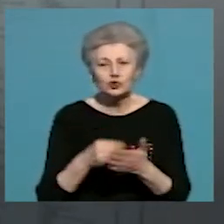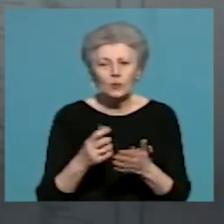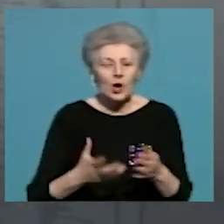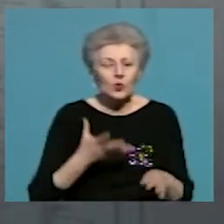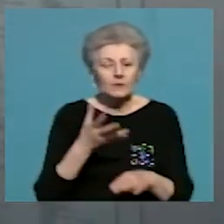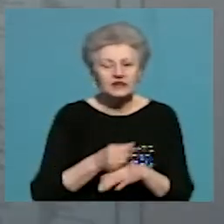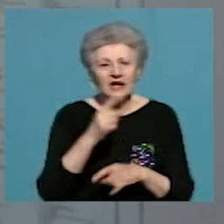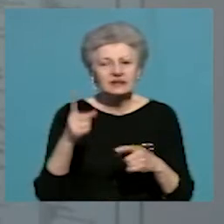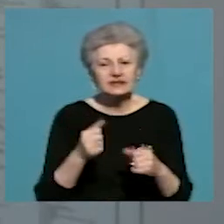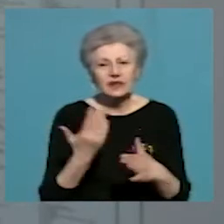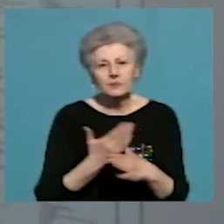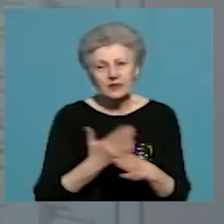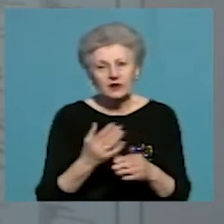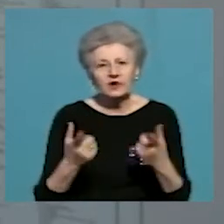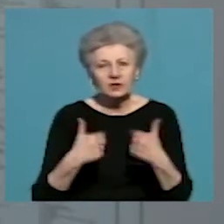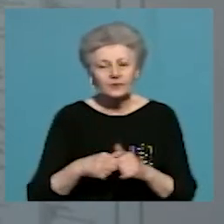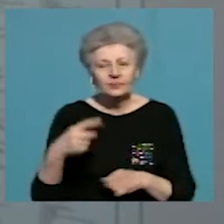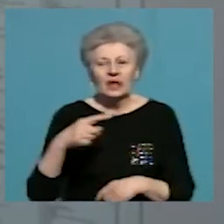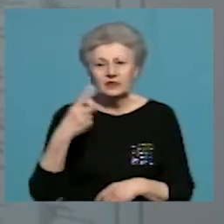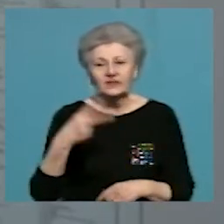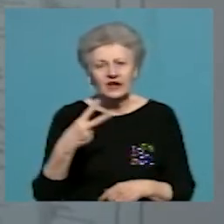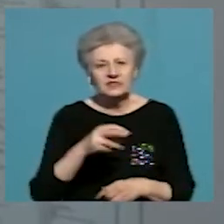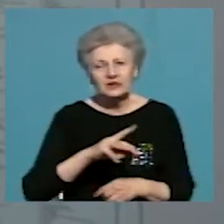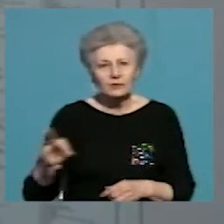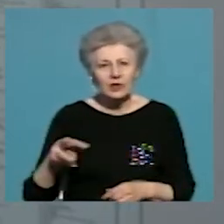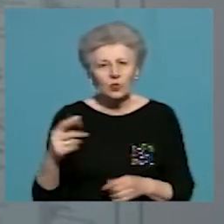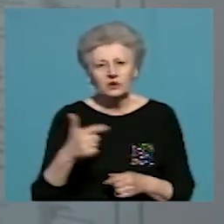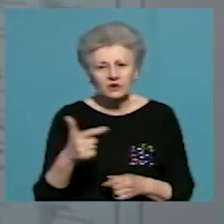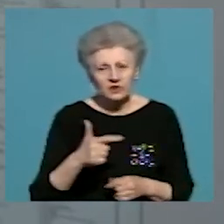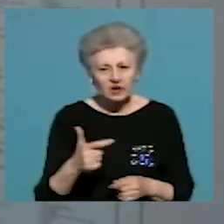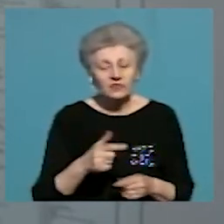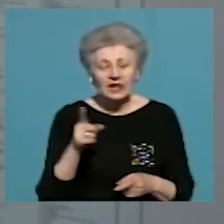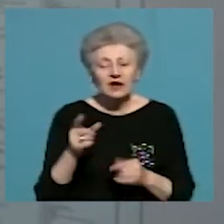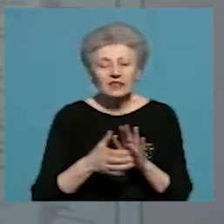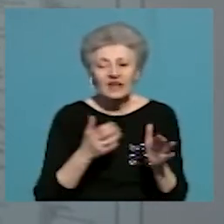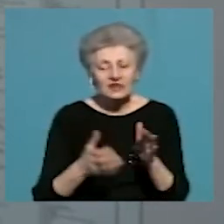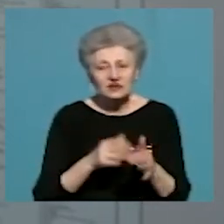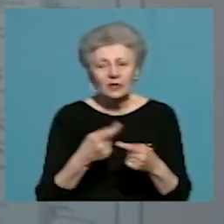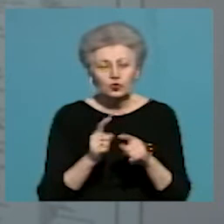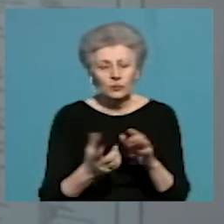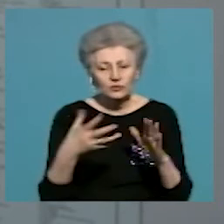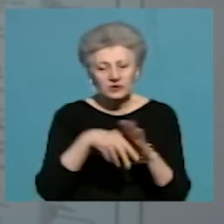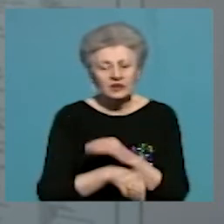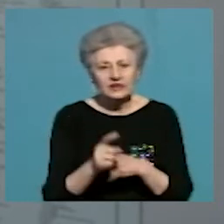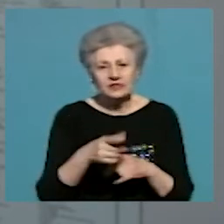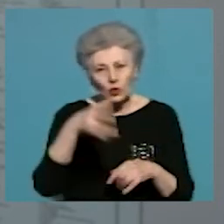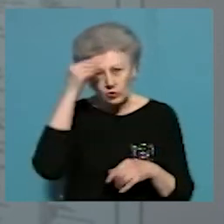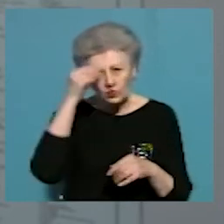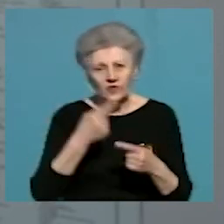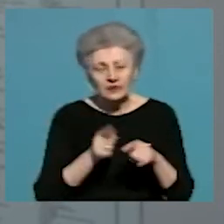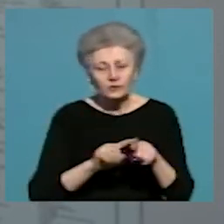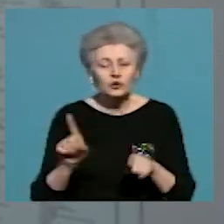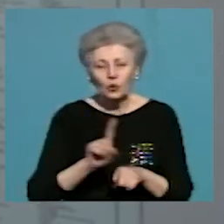Відповідно, на 20-й рік вже в бюджеті закладено 20 мільйонів гривень. Їх наразі вистачає, тому що не закладалося з урахуванням того, що було діяло на цей